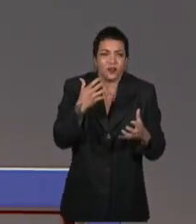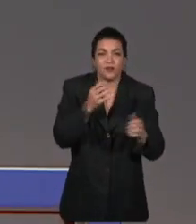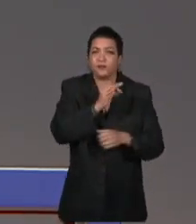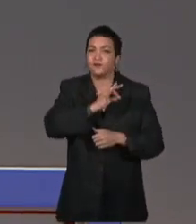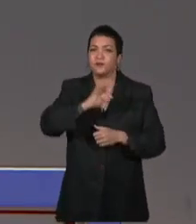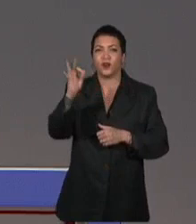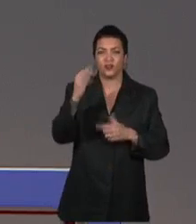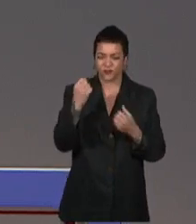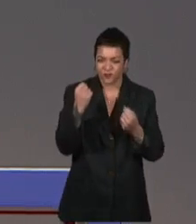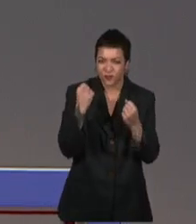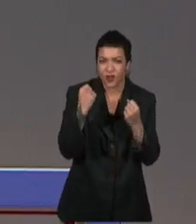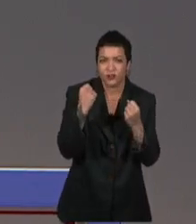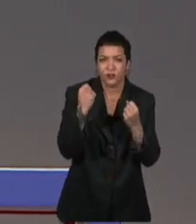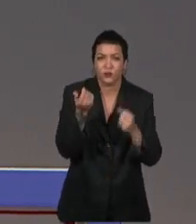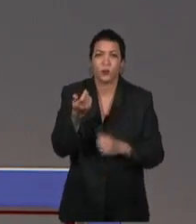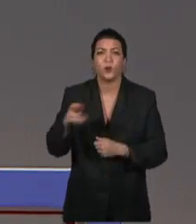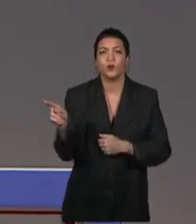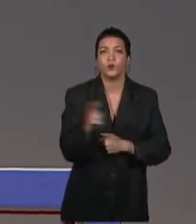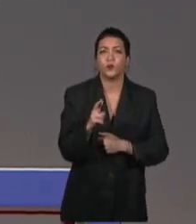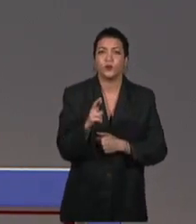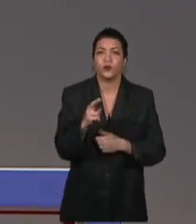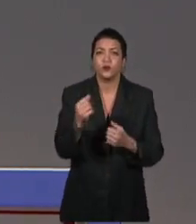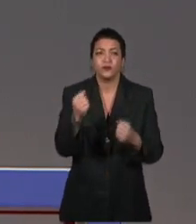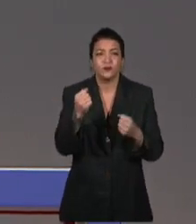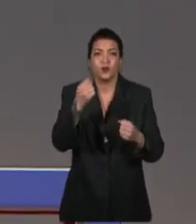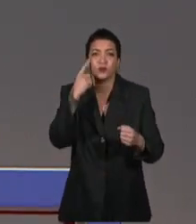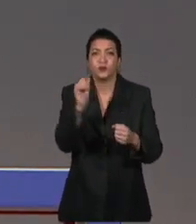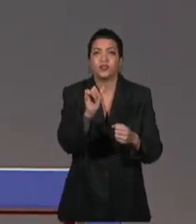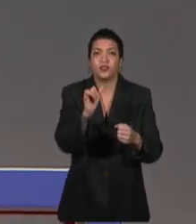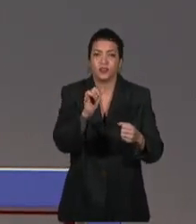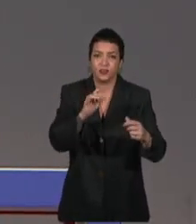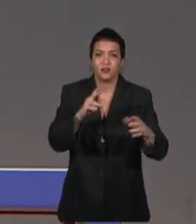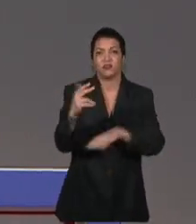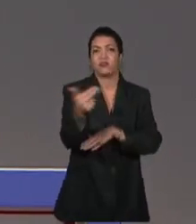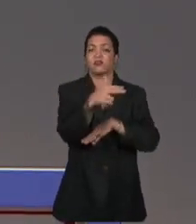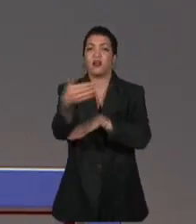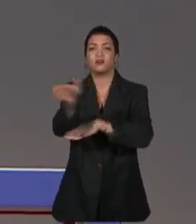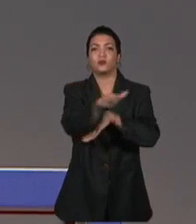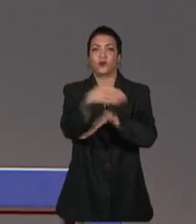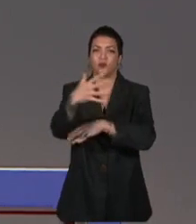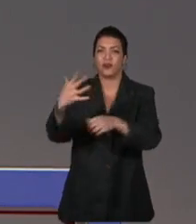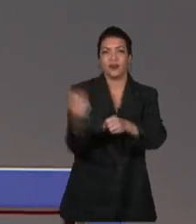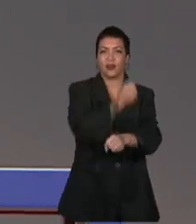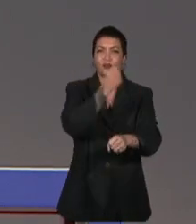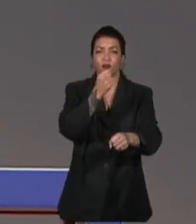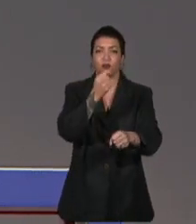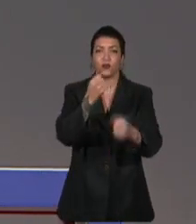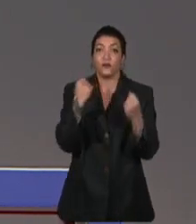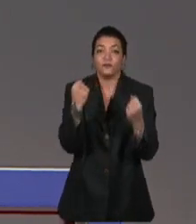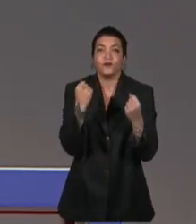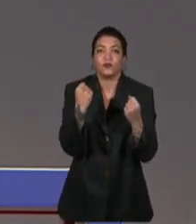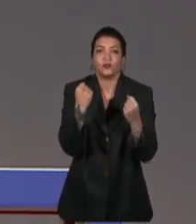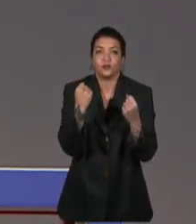retrouver cette force qui appartient aux nations gagnantes. Cette force, je